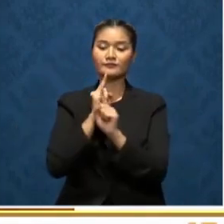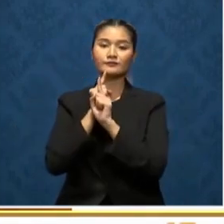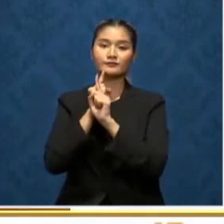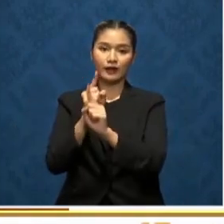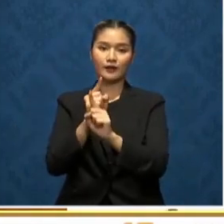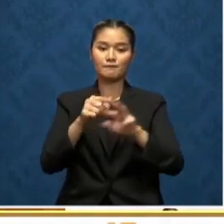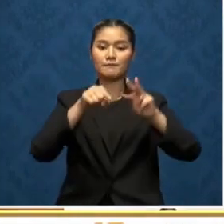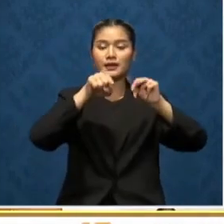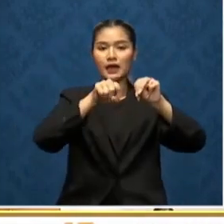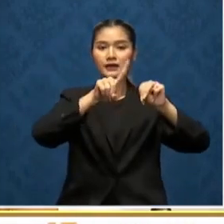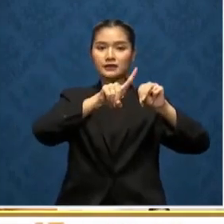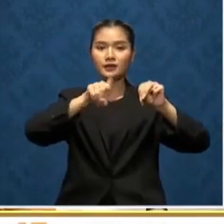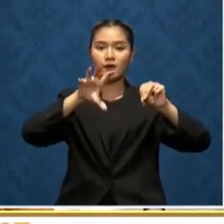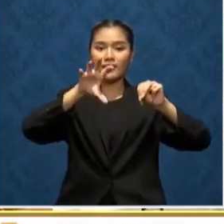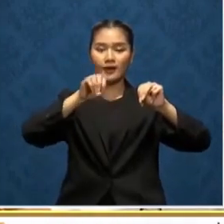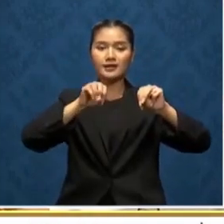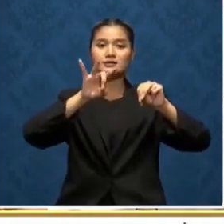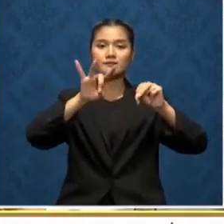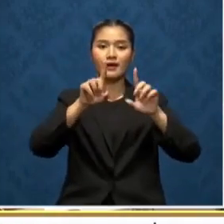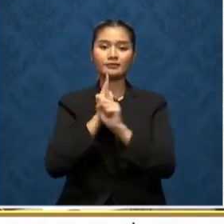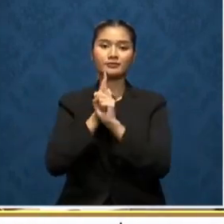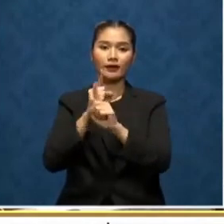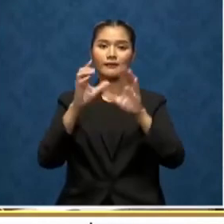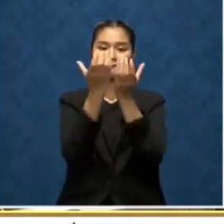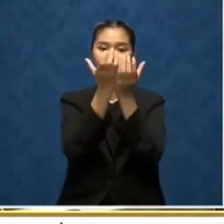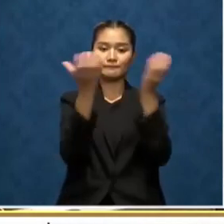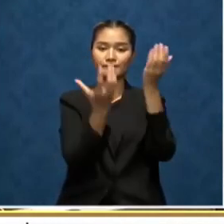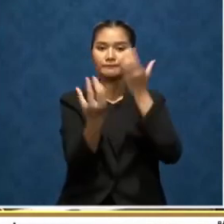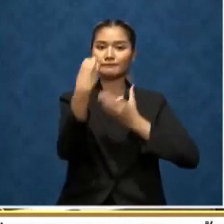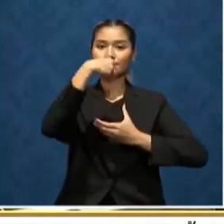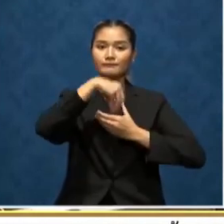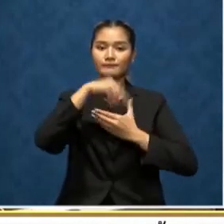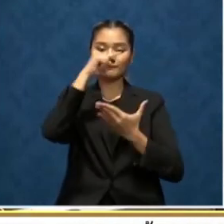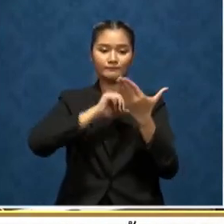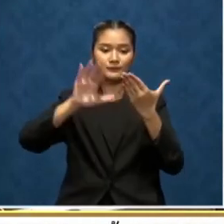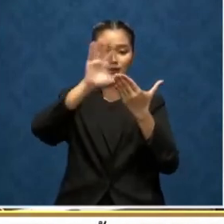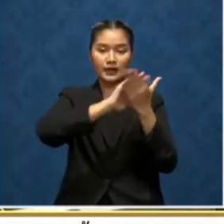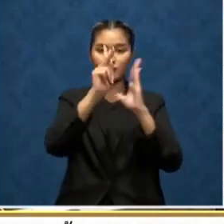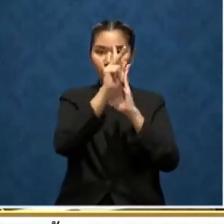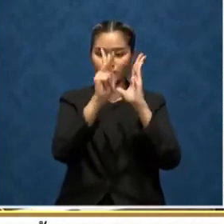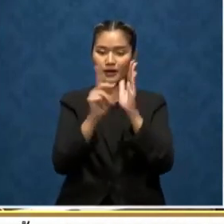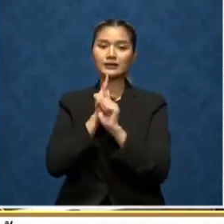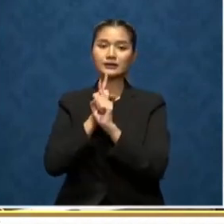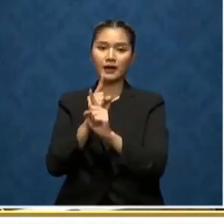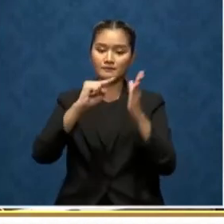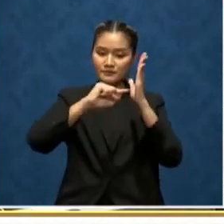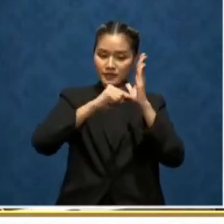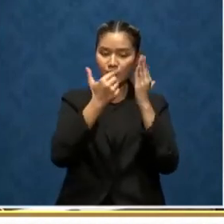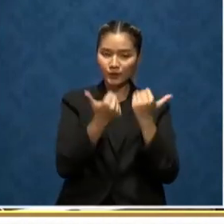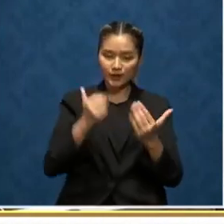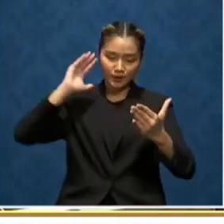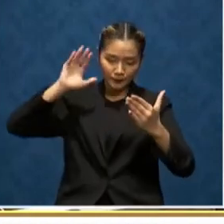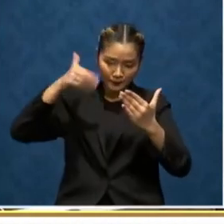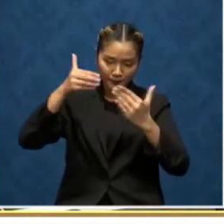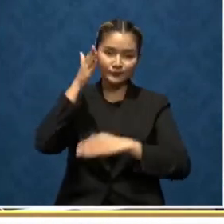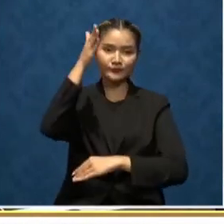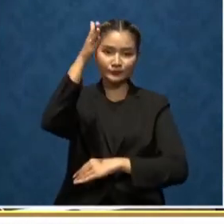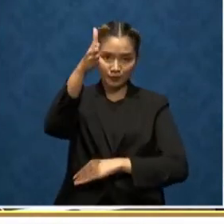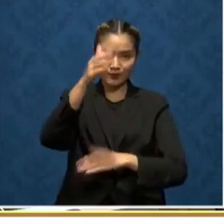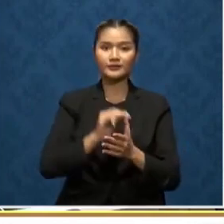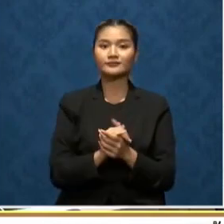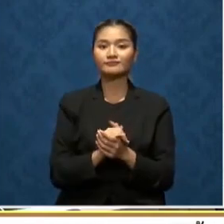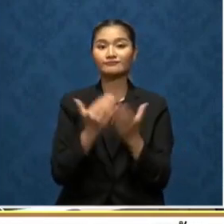รา158ของรัฐธรรมนูญแห่งราชอาณาจักรไทยตั้งแต่บัดนี้เป็นต้นไปประ